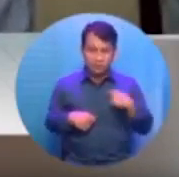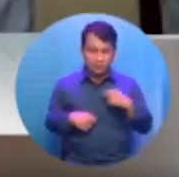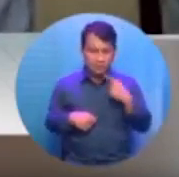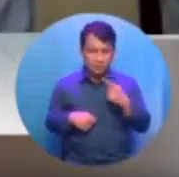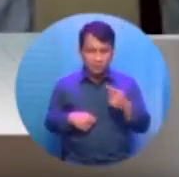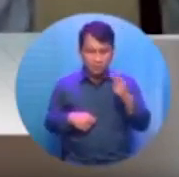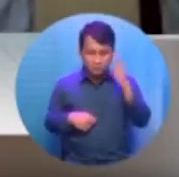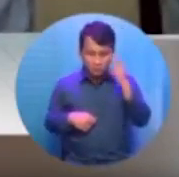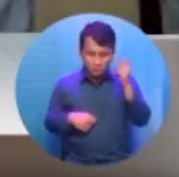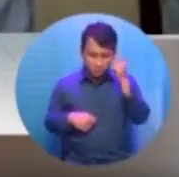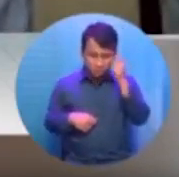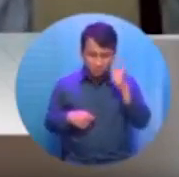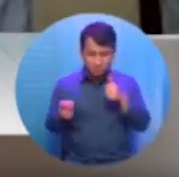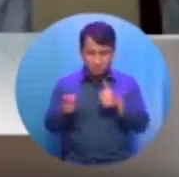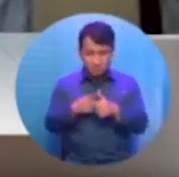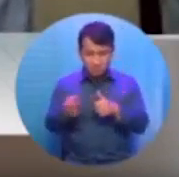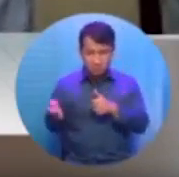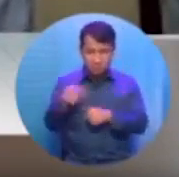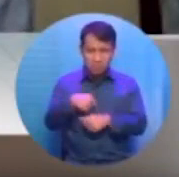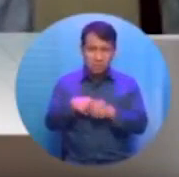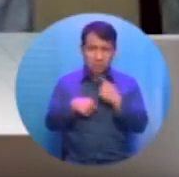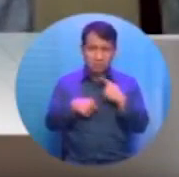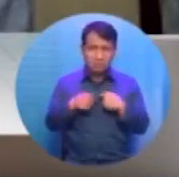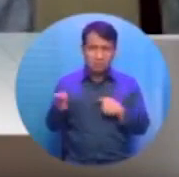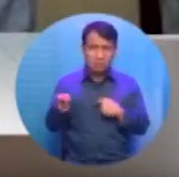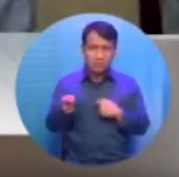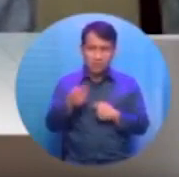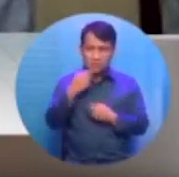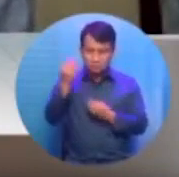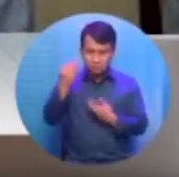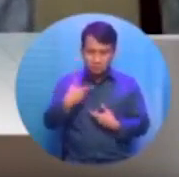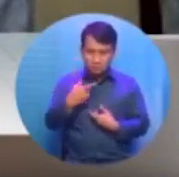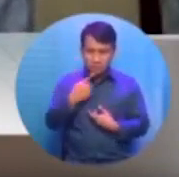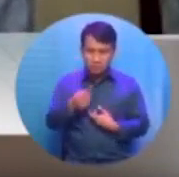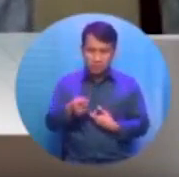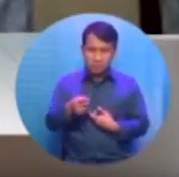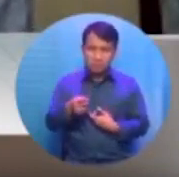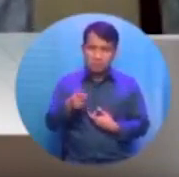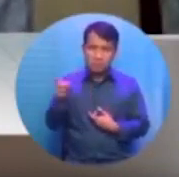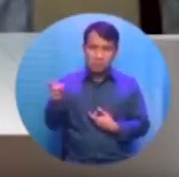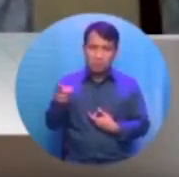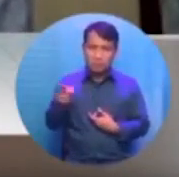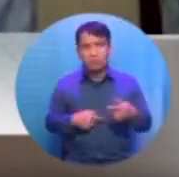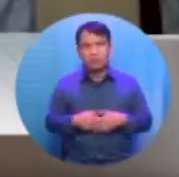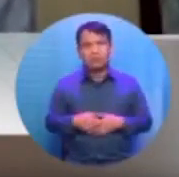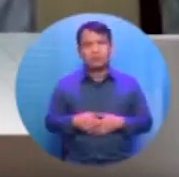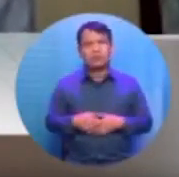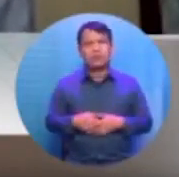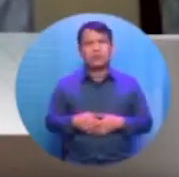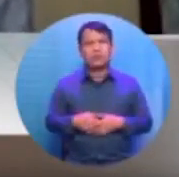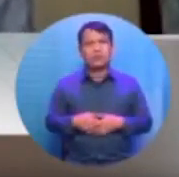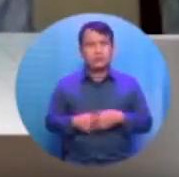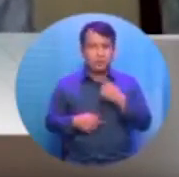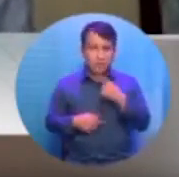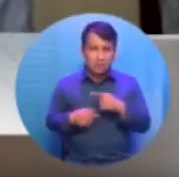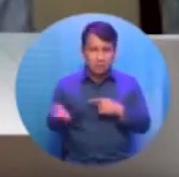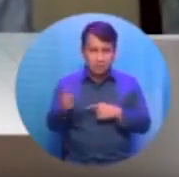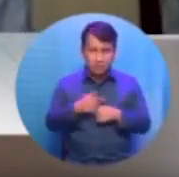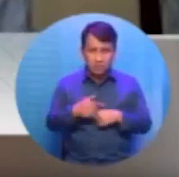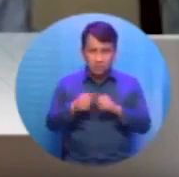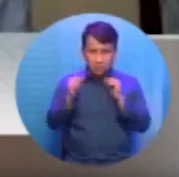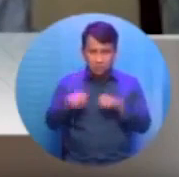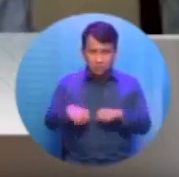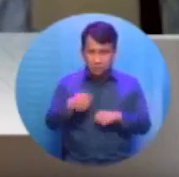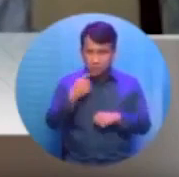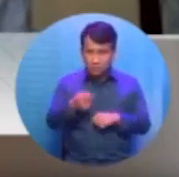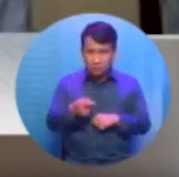Rafi, sir, bali nung umpisa pa lang po, sir, sinabihan niya na po si binan ko na tamad po. Tapos po, sinabi niya po na kaya hindi